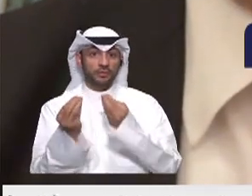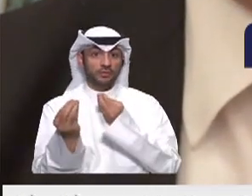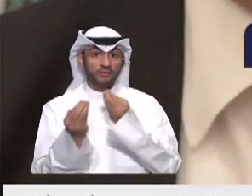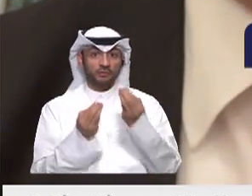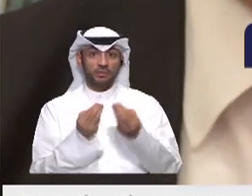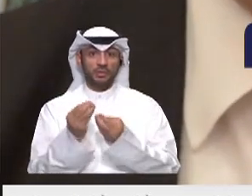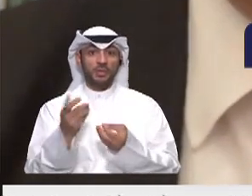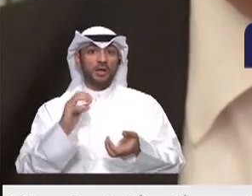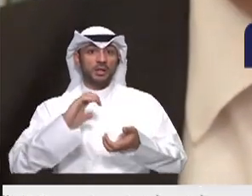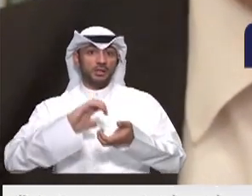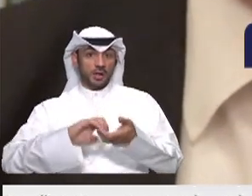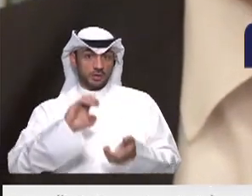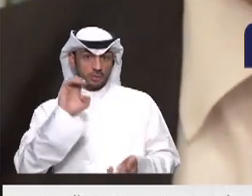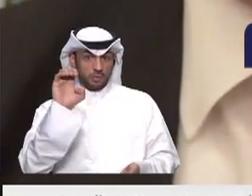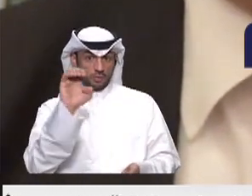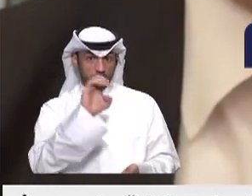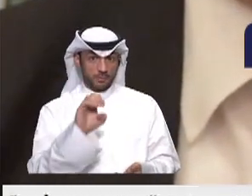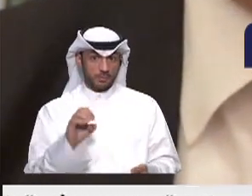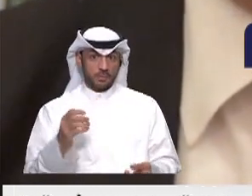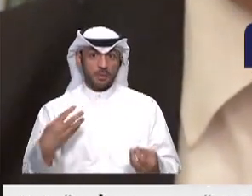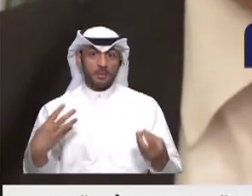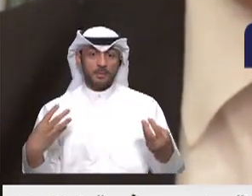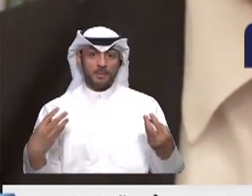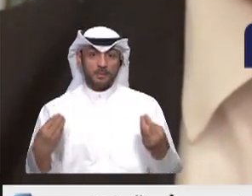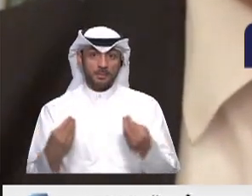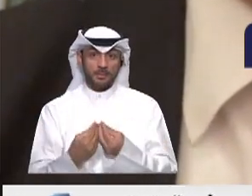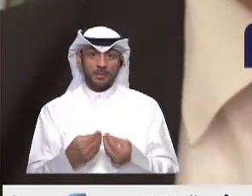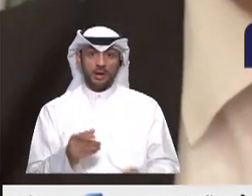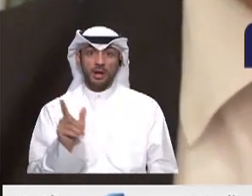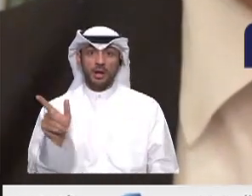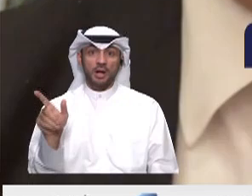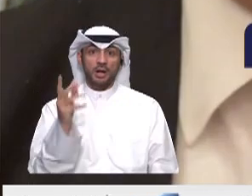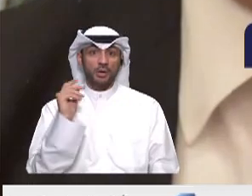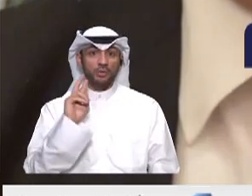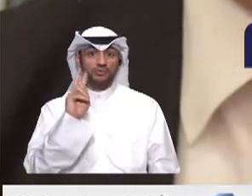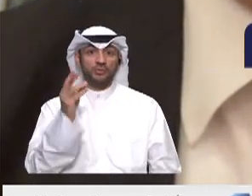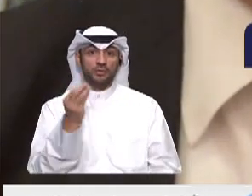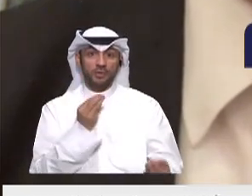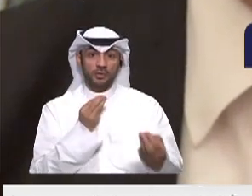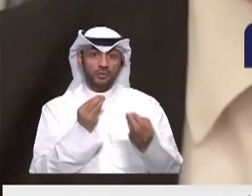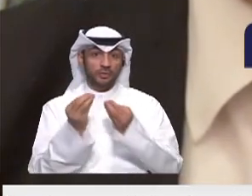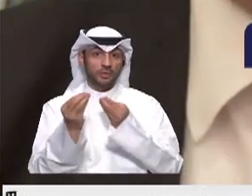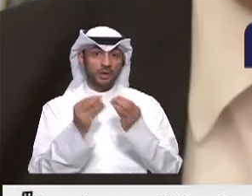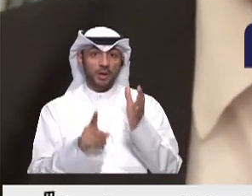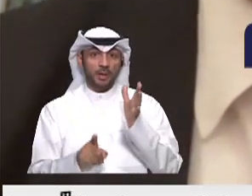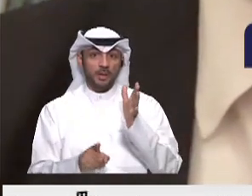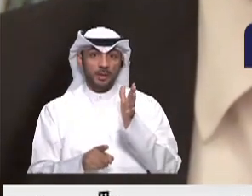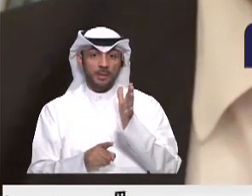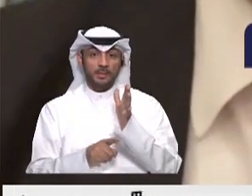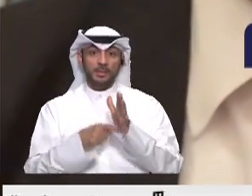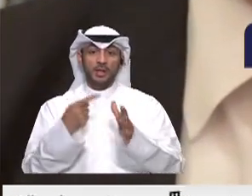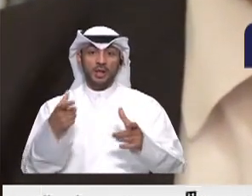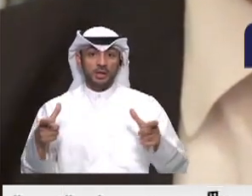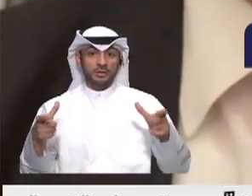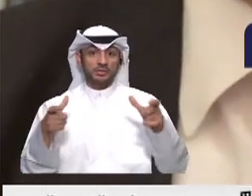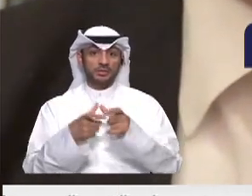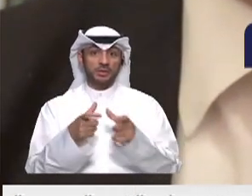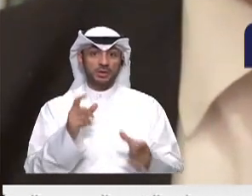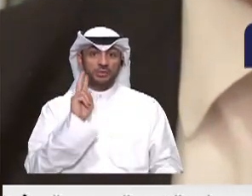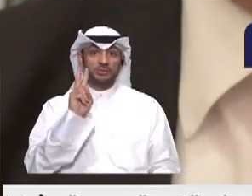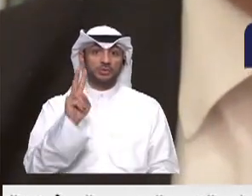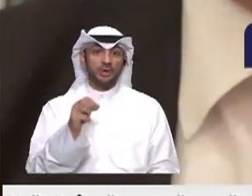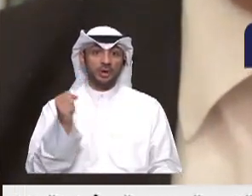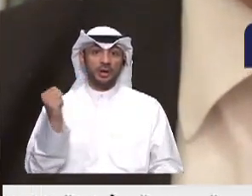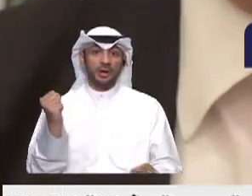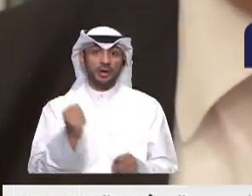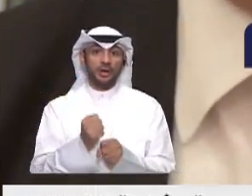الاتحاد الأوروبي دول المجموعات الأوروبية آنذاك في بداية الثمانينات من أجل إقامة